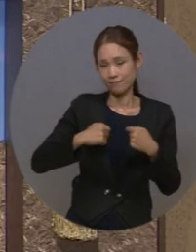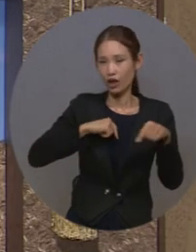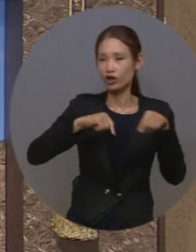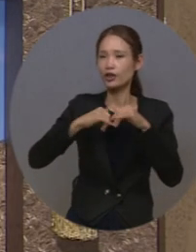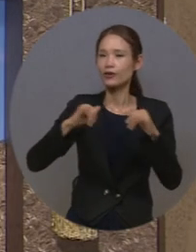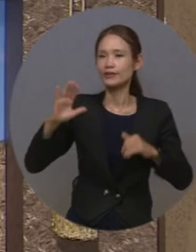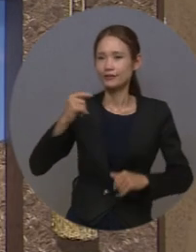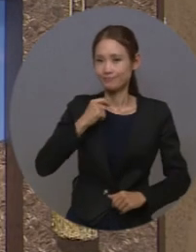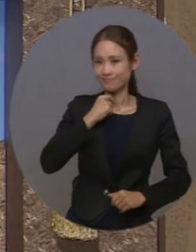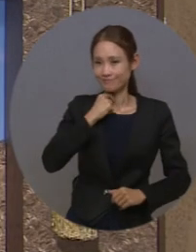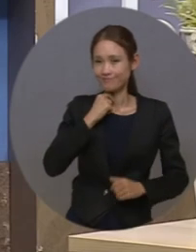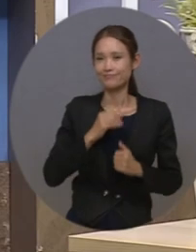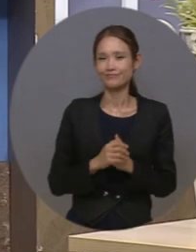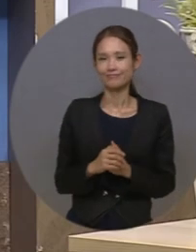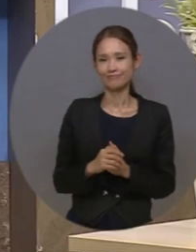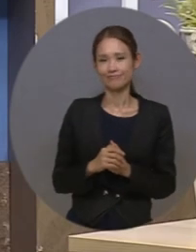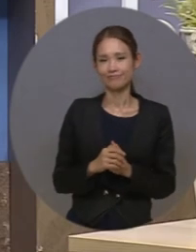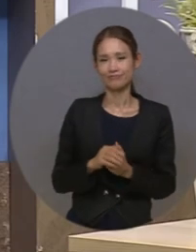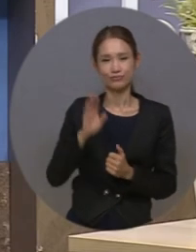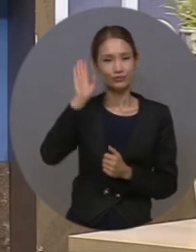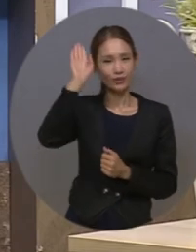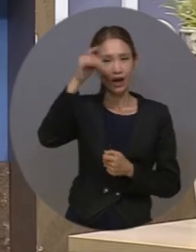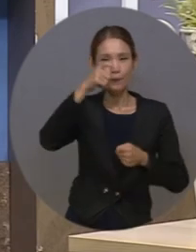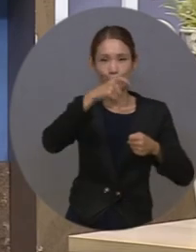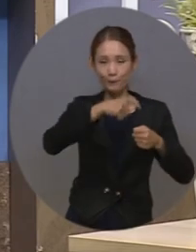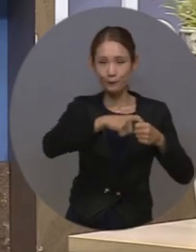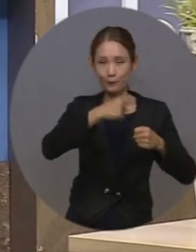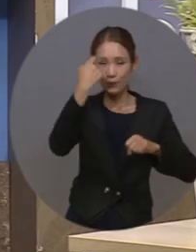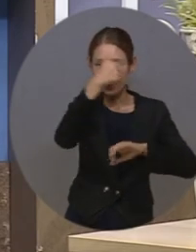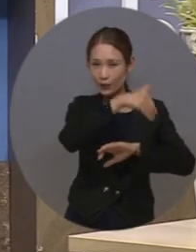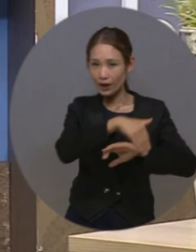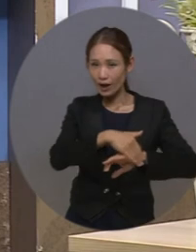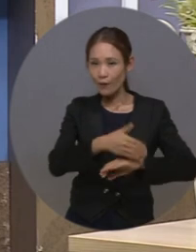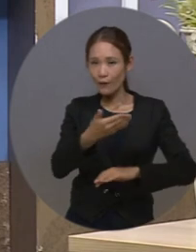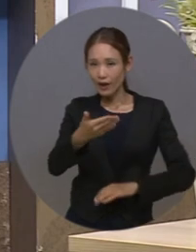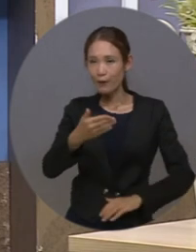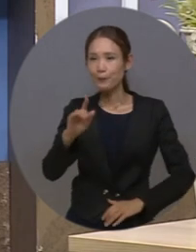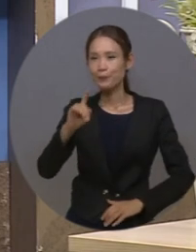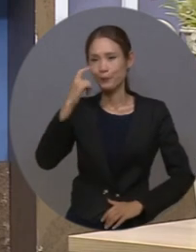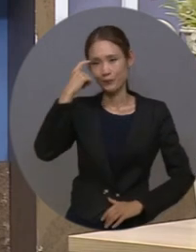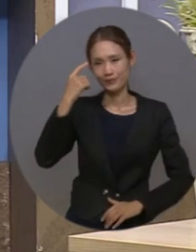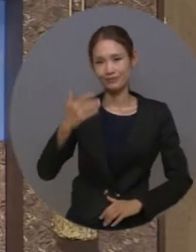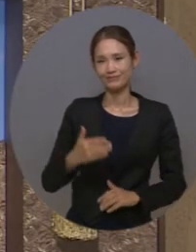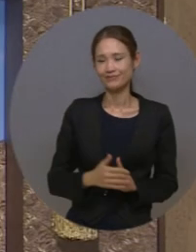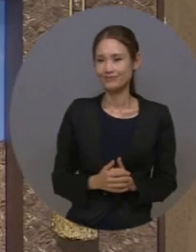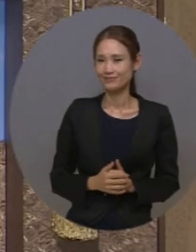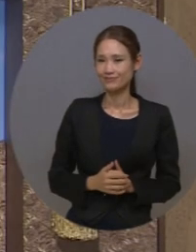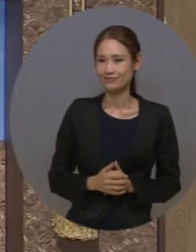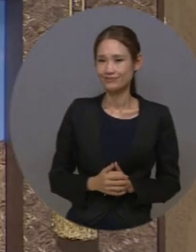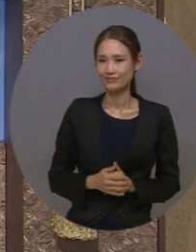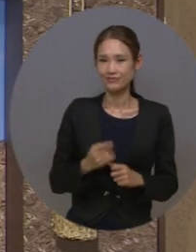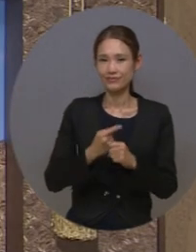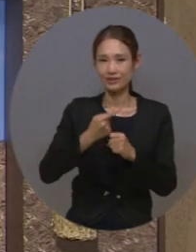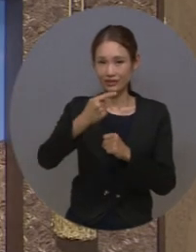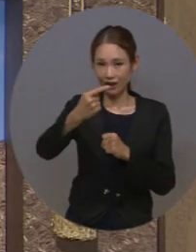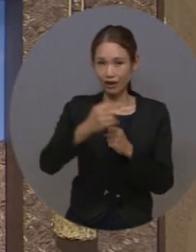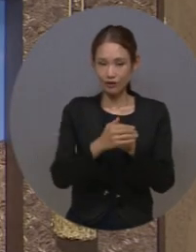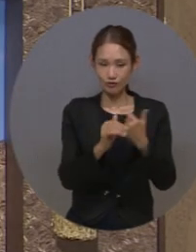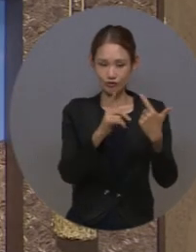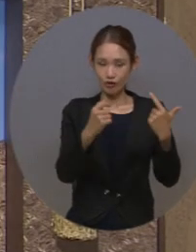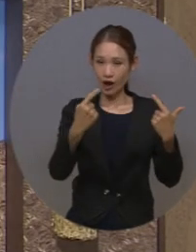되고 싶습니다. 그럼 이제 앞으로는 어떤 계획과 목표가 있으신지 궁금합니다. 내년 6월